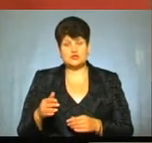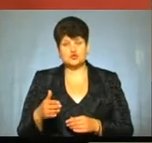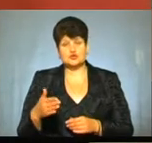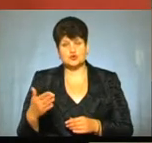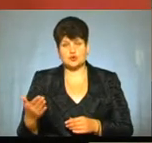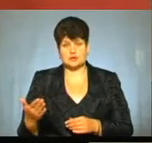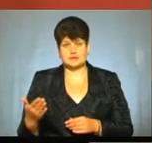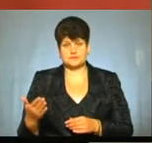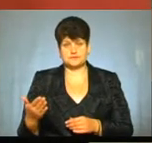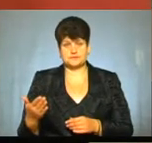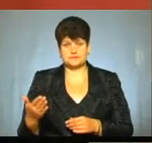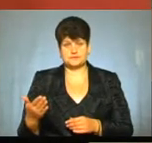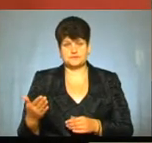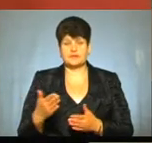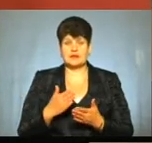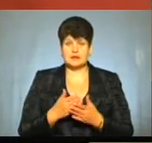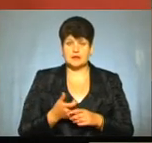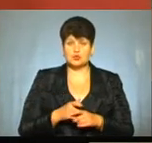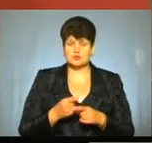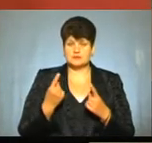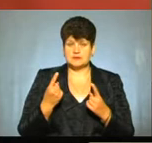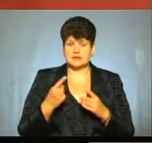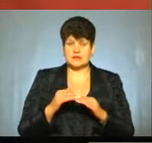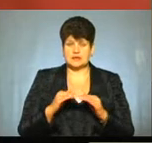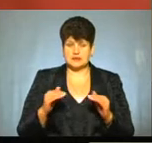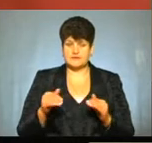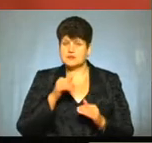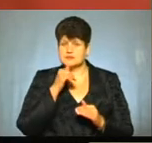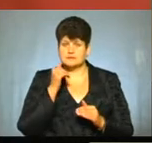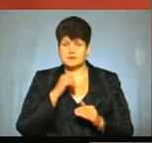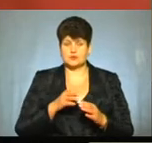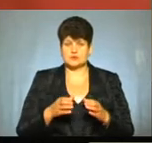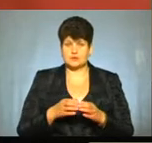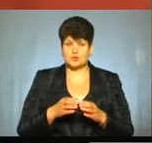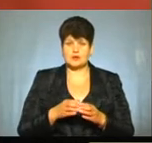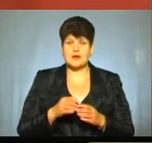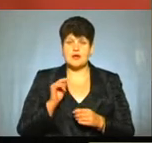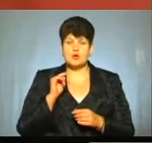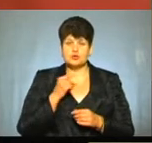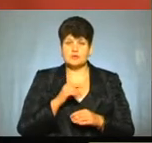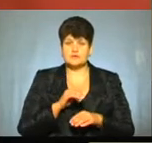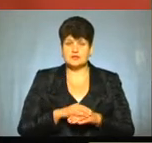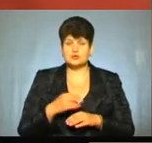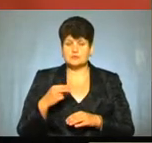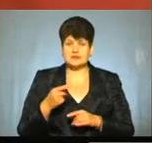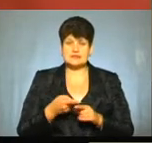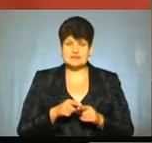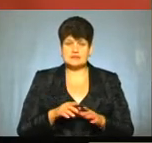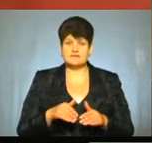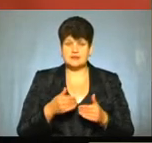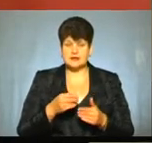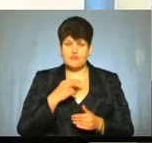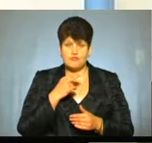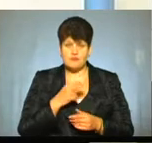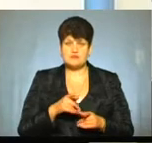іншої сторони, тобто, є дуже високий рівень тіньового сектору економіки. От, і тому, фактично, президент на це звертав